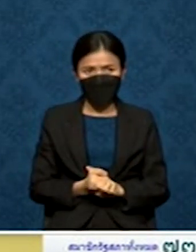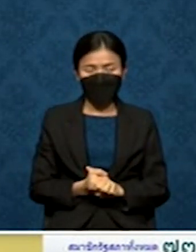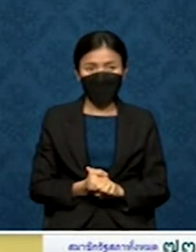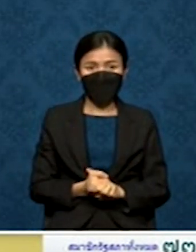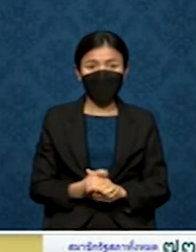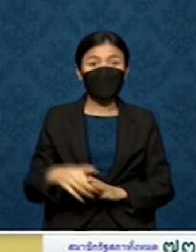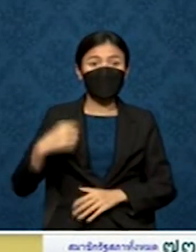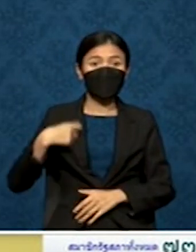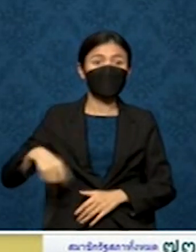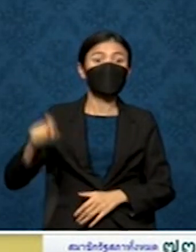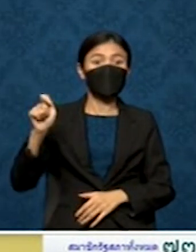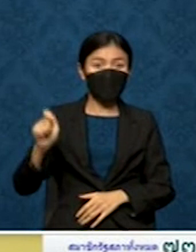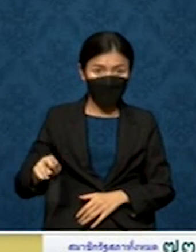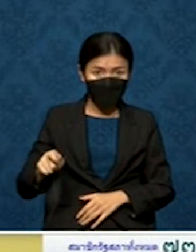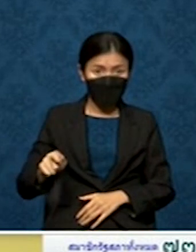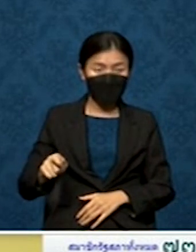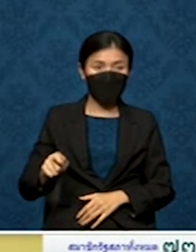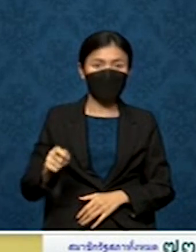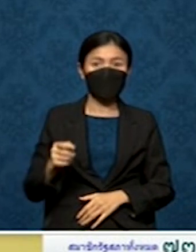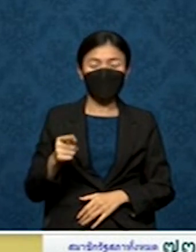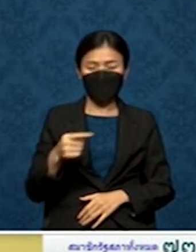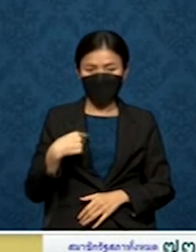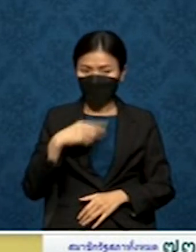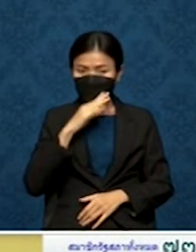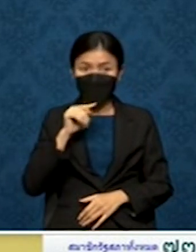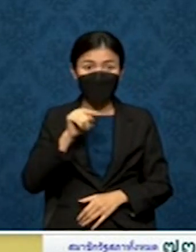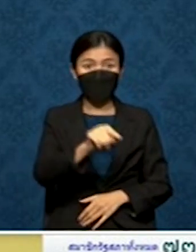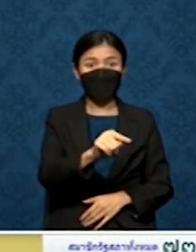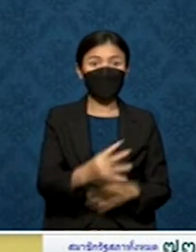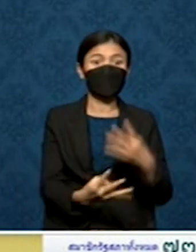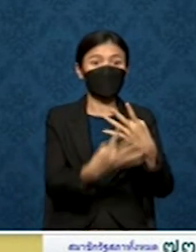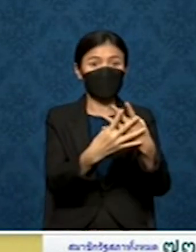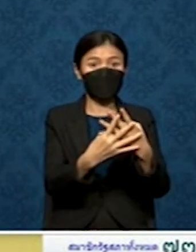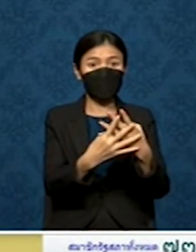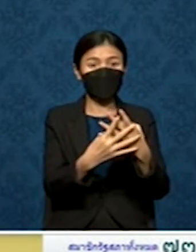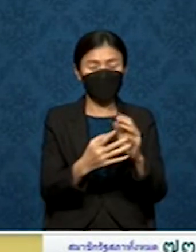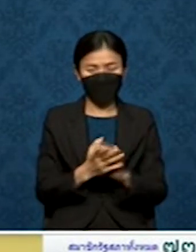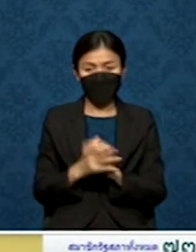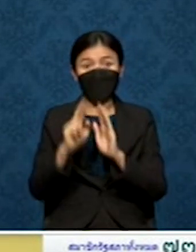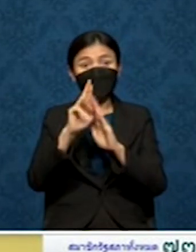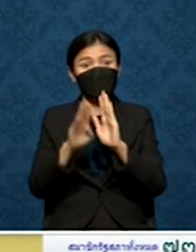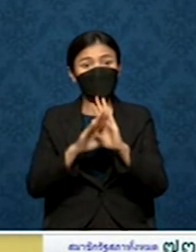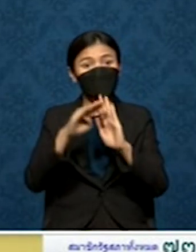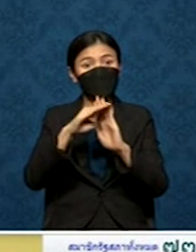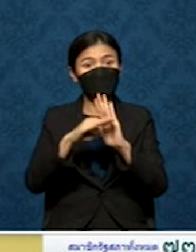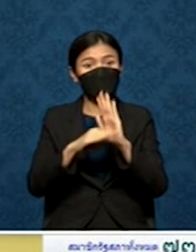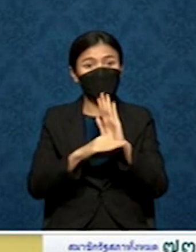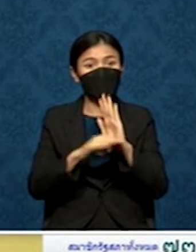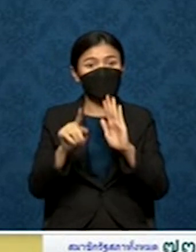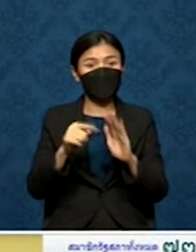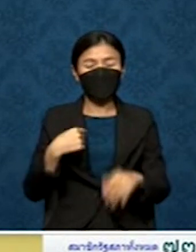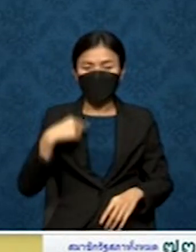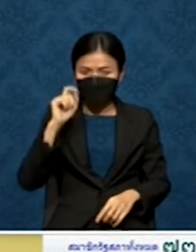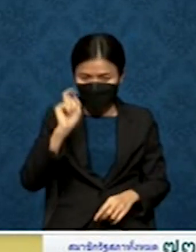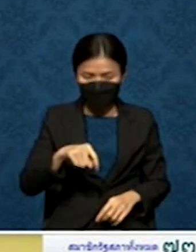องเนี่ยนับตั้งแต่ท่านออกหมายขังเนี่ยท่านก็มีระเบียบปฏิบัติไว้ว่าภายใน1ปีท่านจะให้ทำให้เรียบร้อยภ